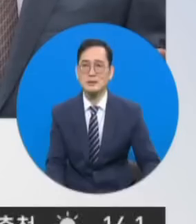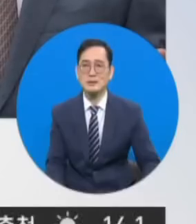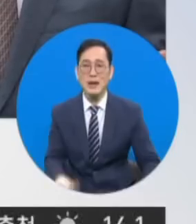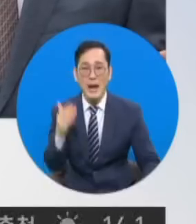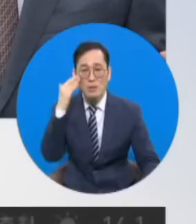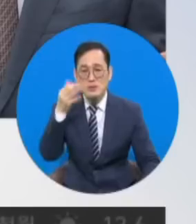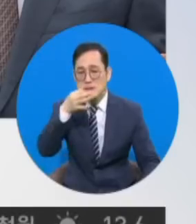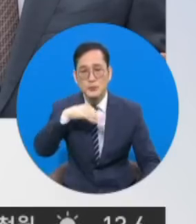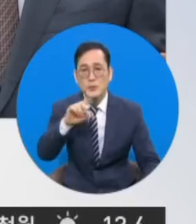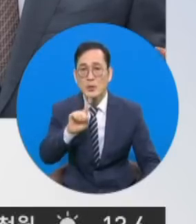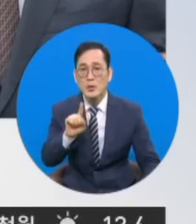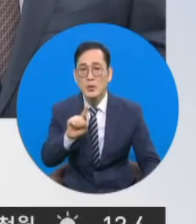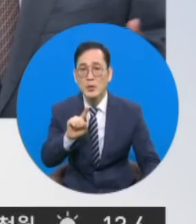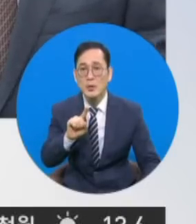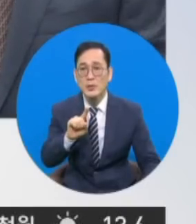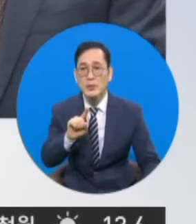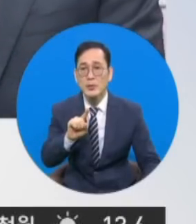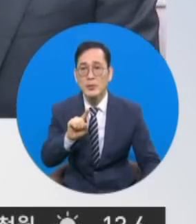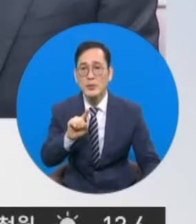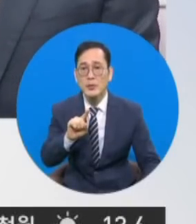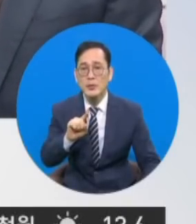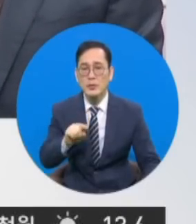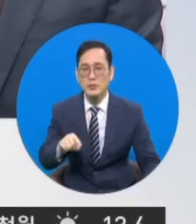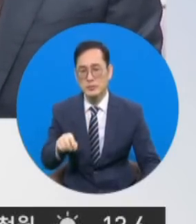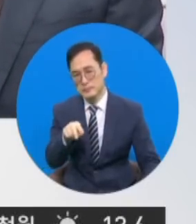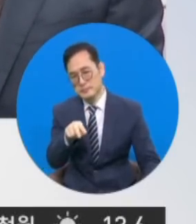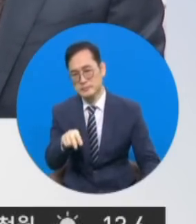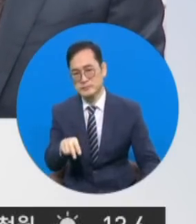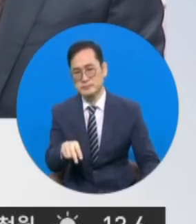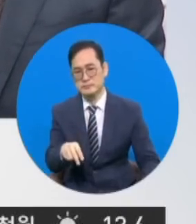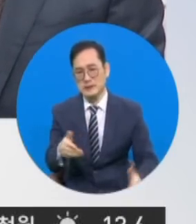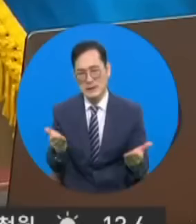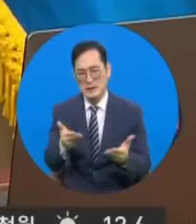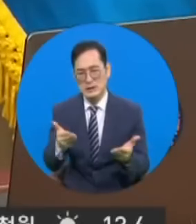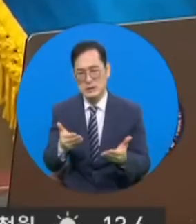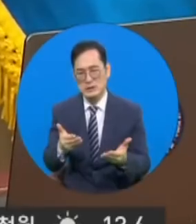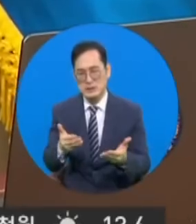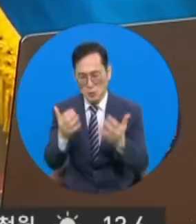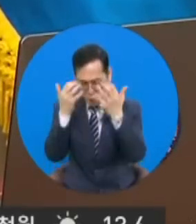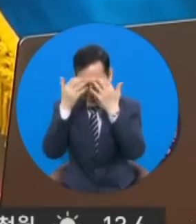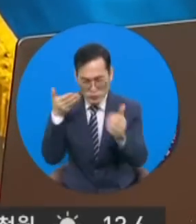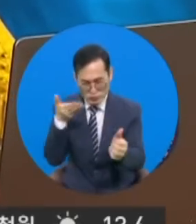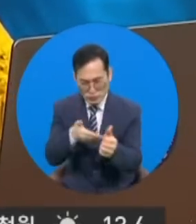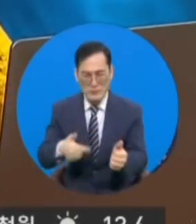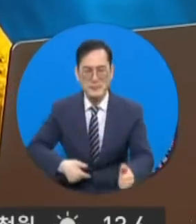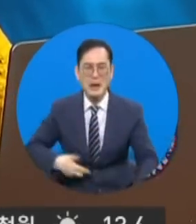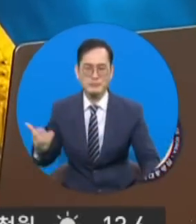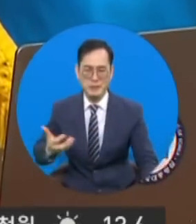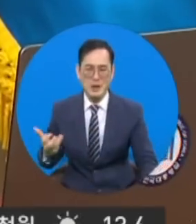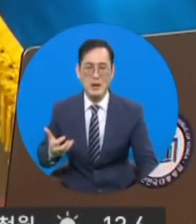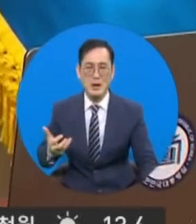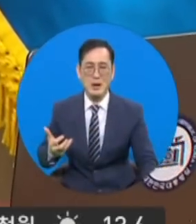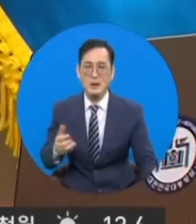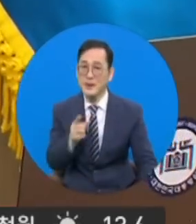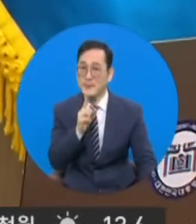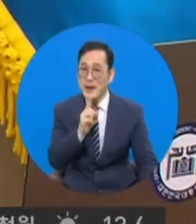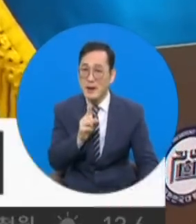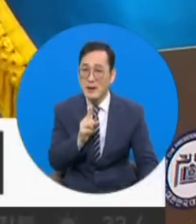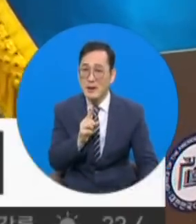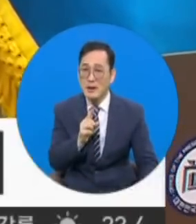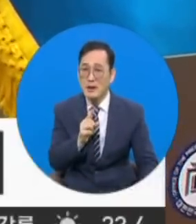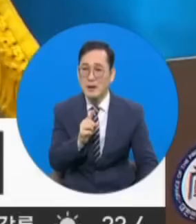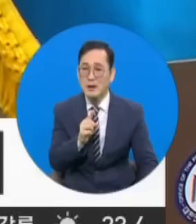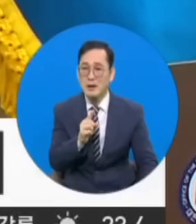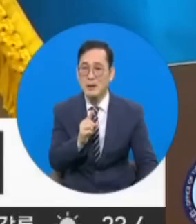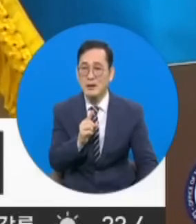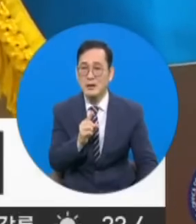어떤게 뭐가 있습니까 가슴이 아프다라는 말 한마디 듣기 위해서 그 한마디 하기 위해서 한국을 왔습니다 가슴이